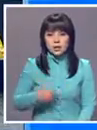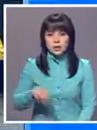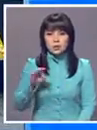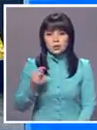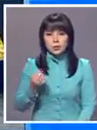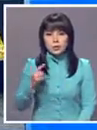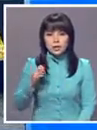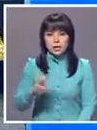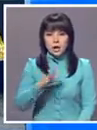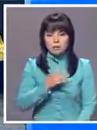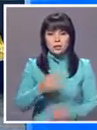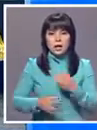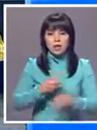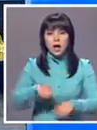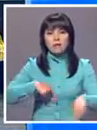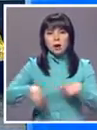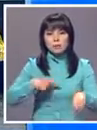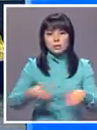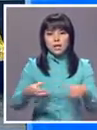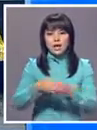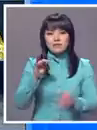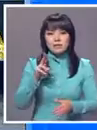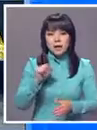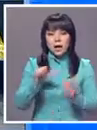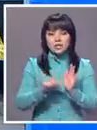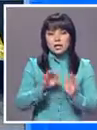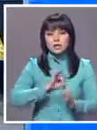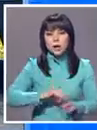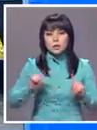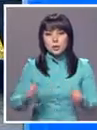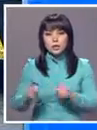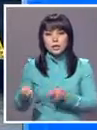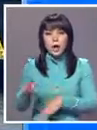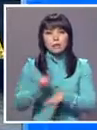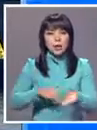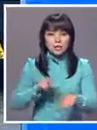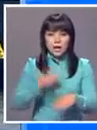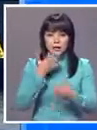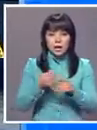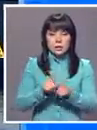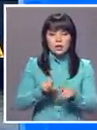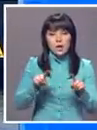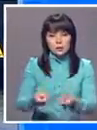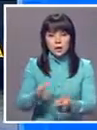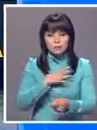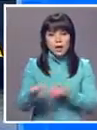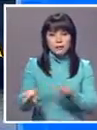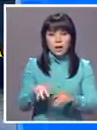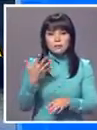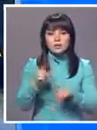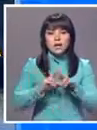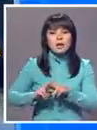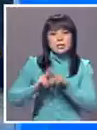Швейцарияның Цюрихінде халықаралық футбол федерациясы FIFA-ның 6 шенеунігі тұтқындалды. Полицейлер оларды ұстау операциясын 5 жылдызды